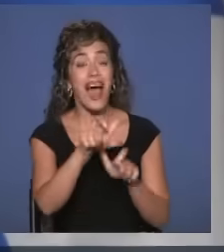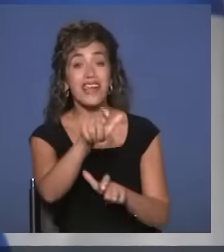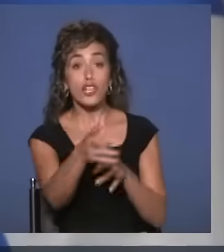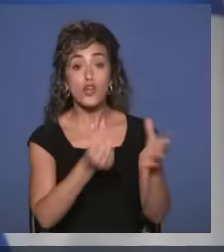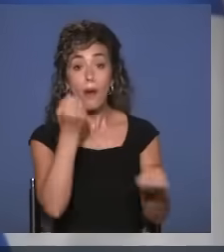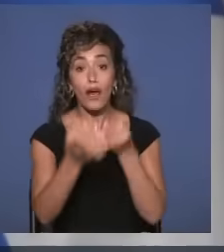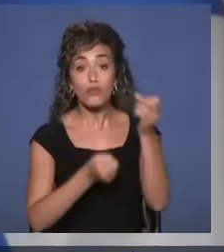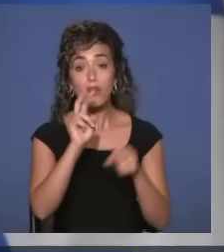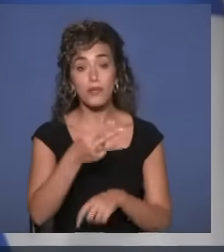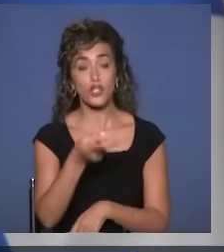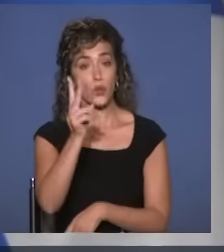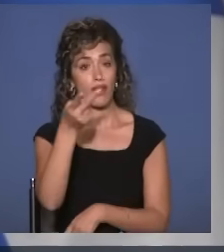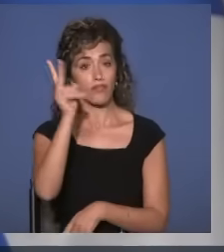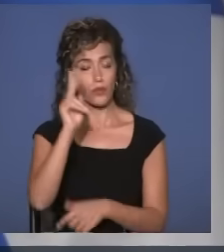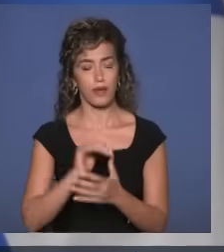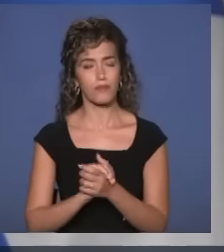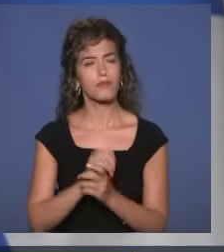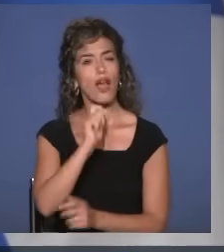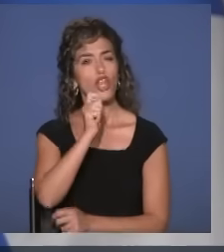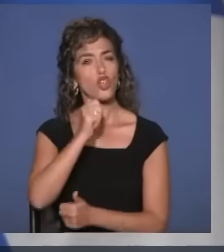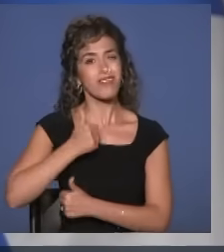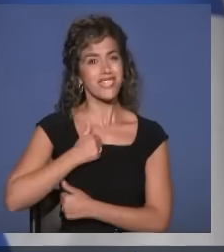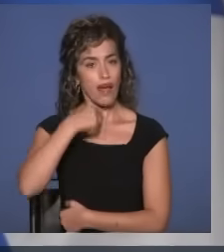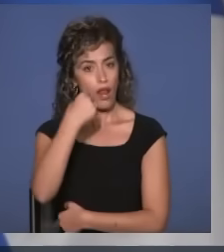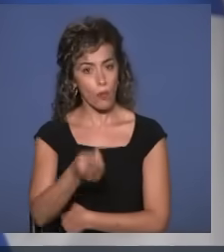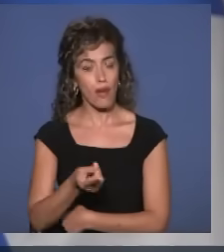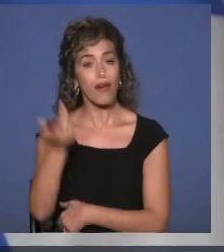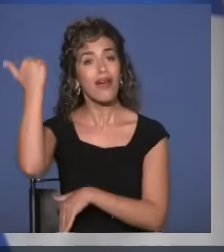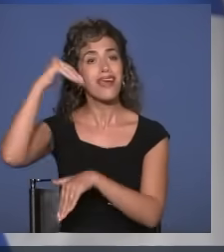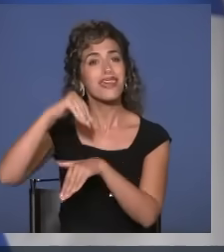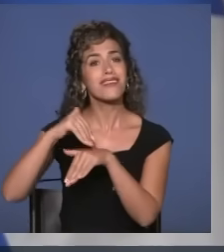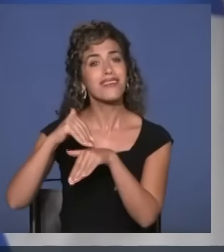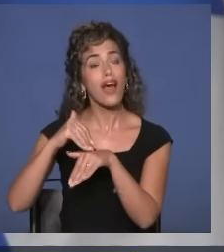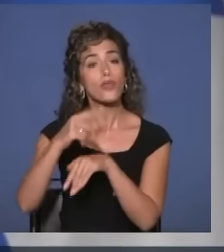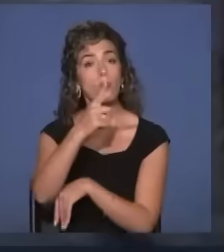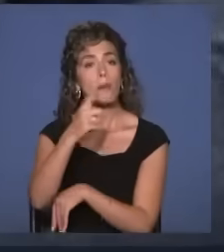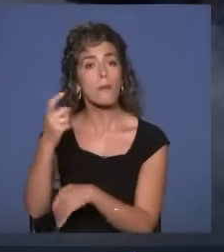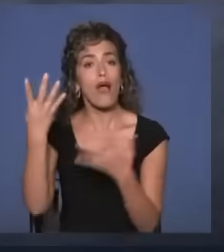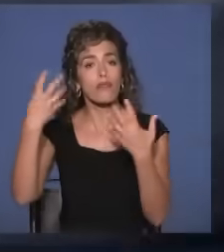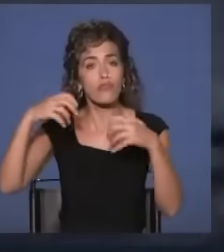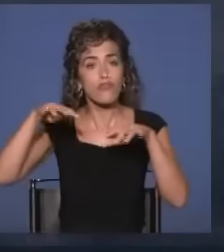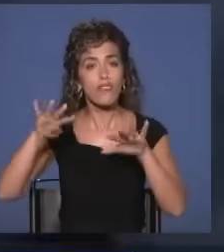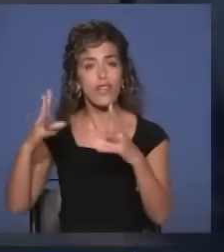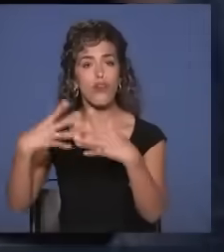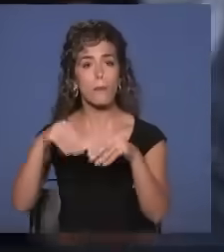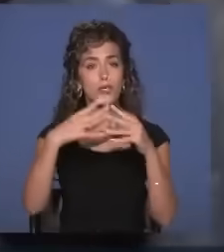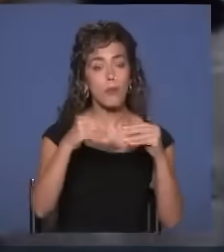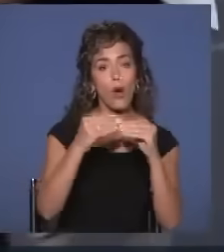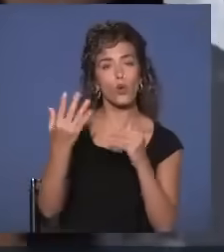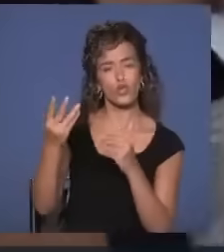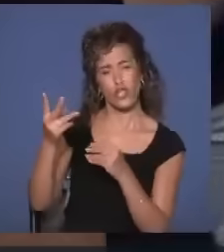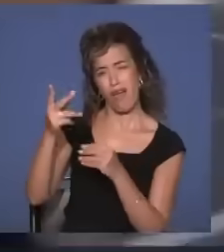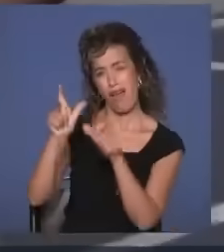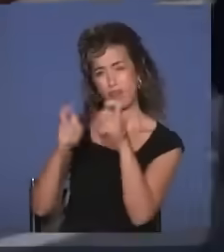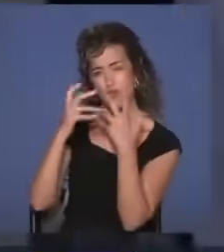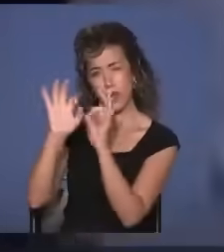לעלות. התקנו גם את משפחותיהם של 199 חטופים. מחוץ לקריה בתל אביב תקף